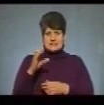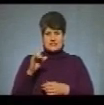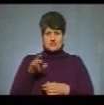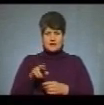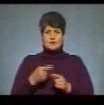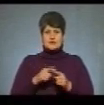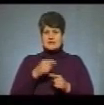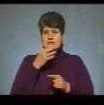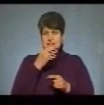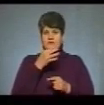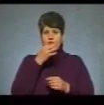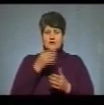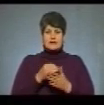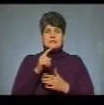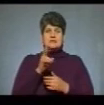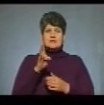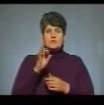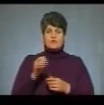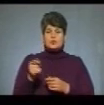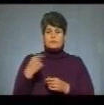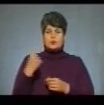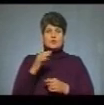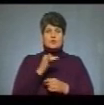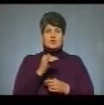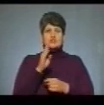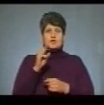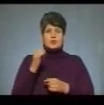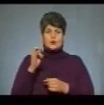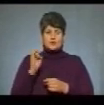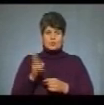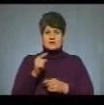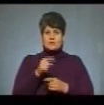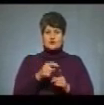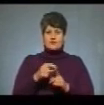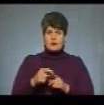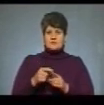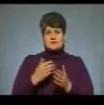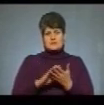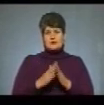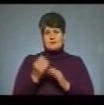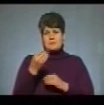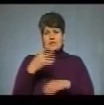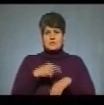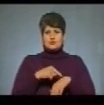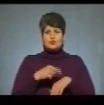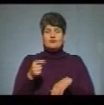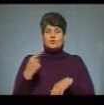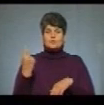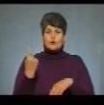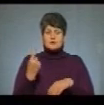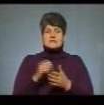повідомив відповідальний за ЗНО в Тернопільській області Юрій Шейнюк. За його словами, станом на 15-ту годину в Тернопільській області на пробне